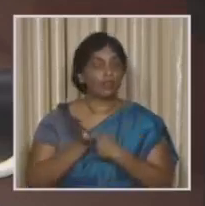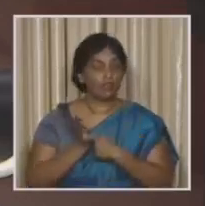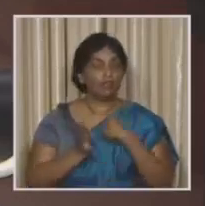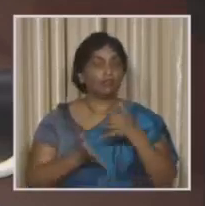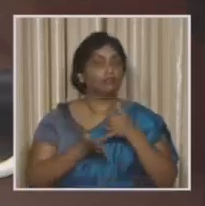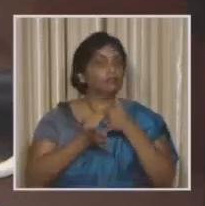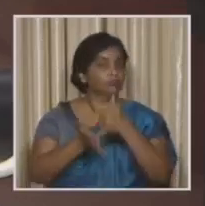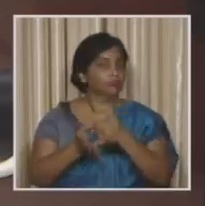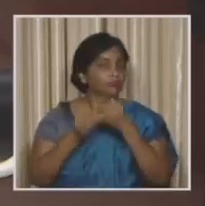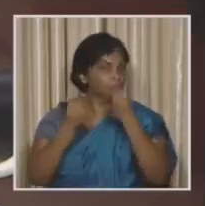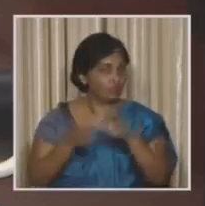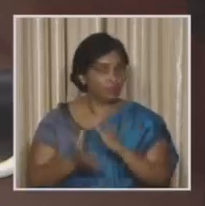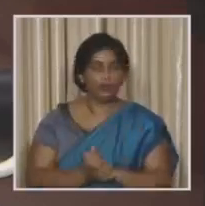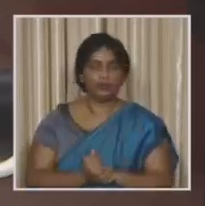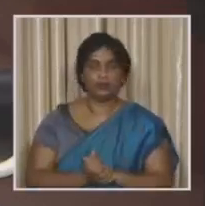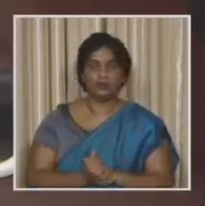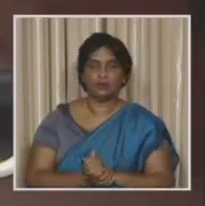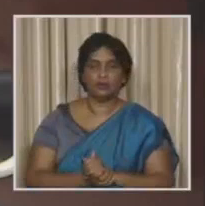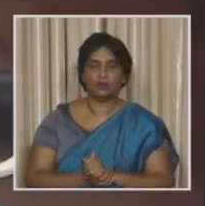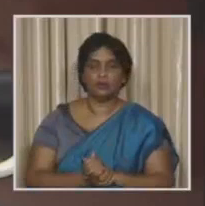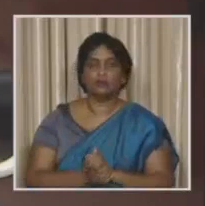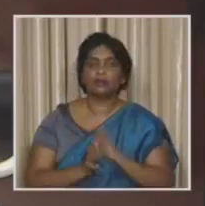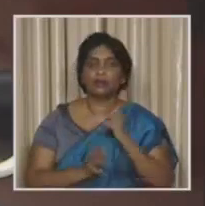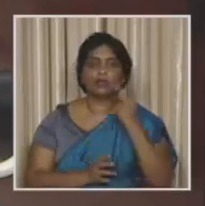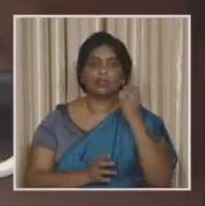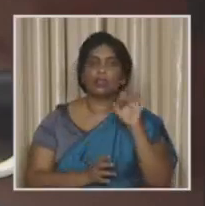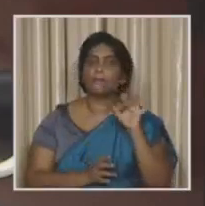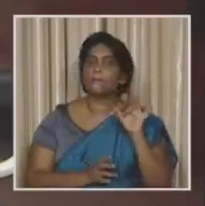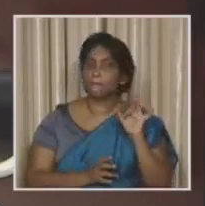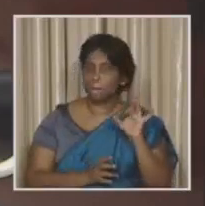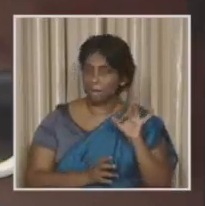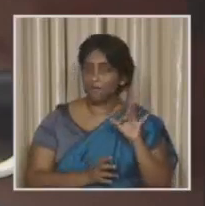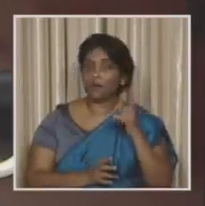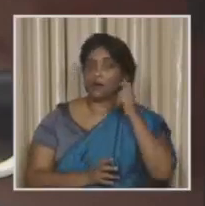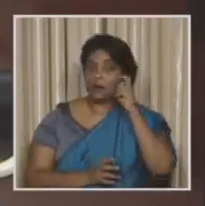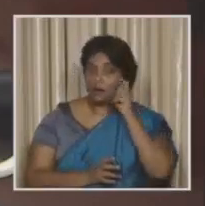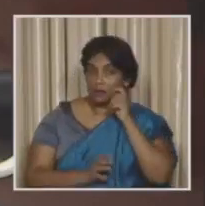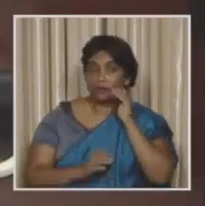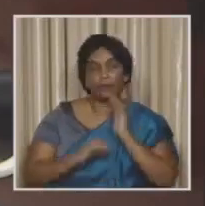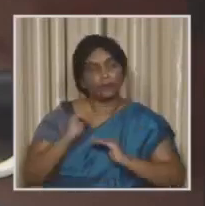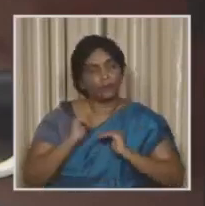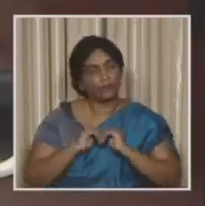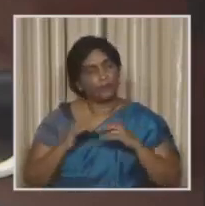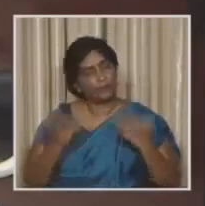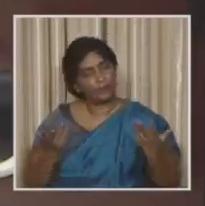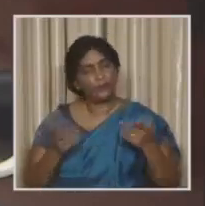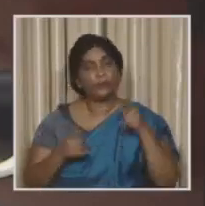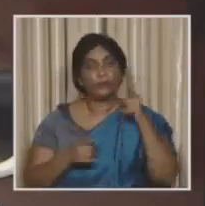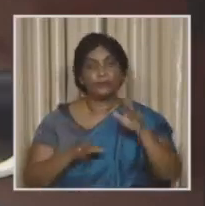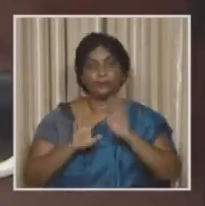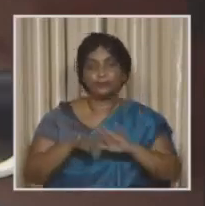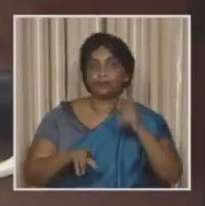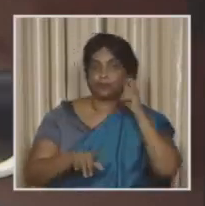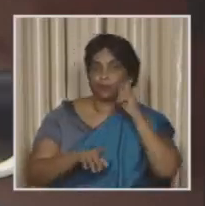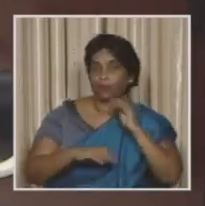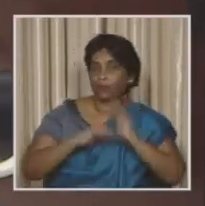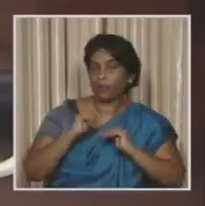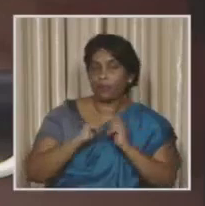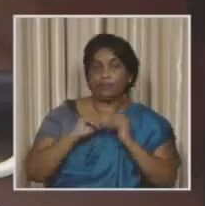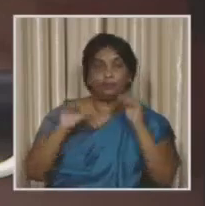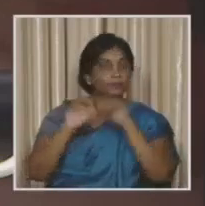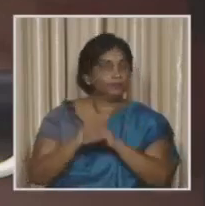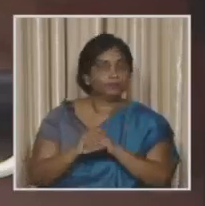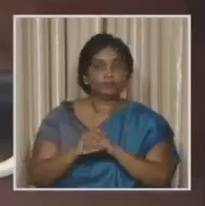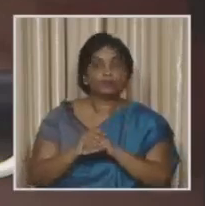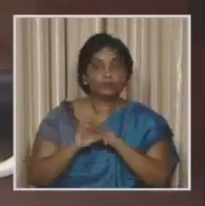ohu tagaim samman wila tibuna. Nisa didas pahalwi di ohu trastra kriya wakat ohu. Oke daruan trustnya kayak apa ketor sambandh ini